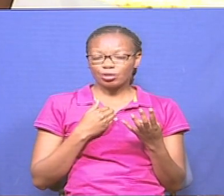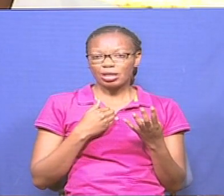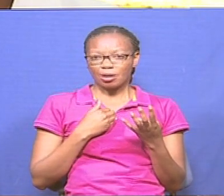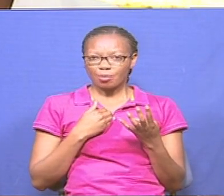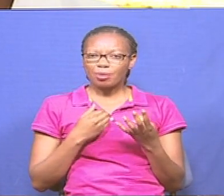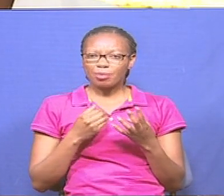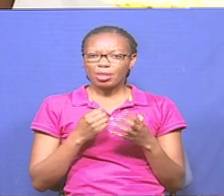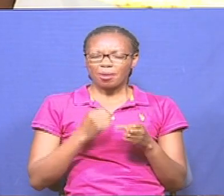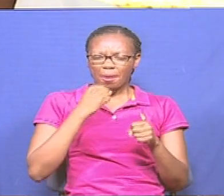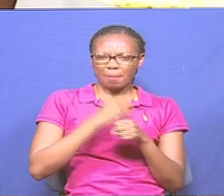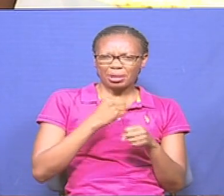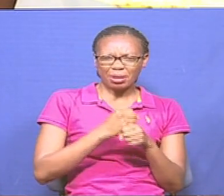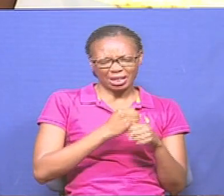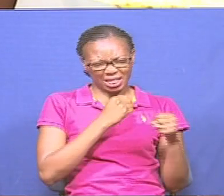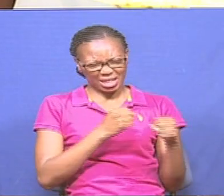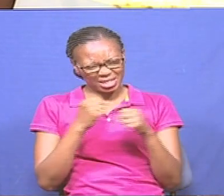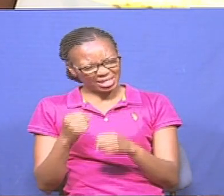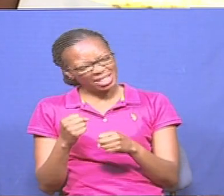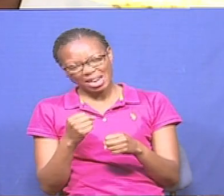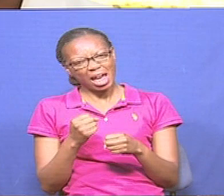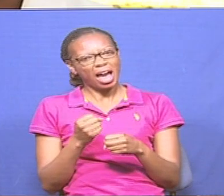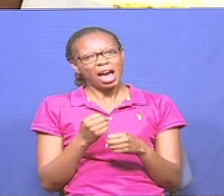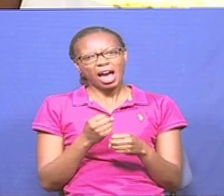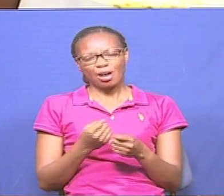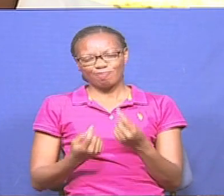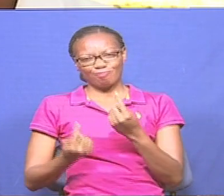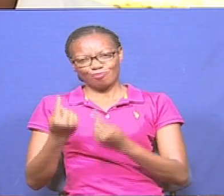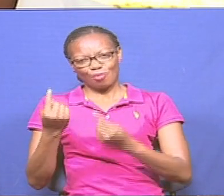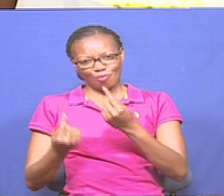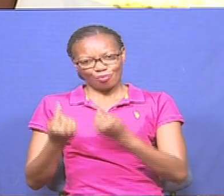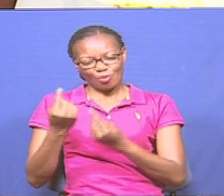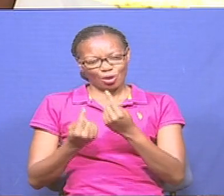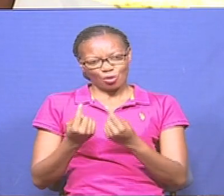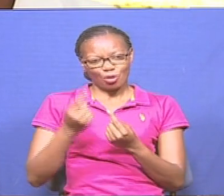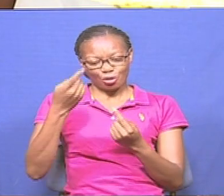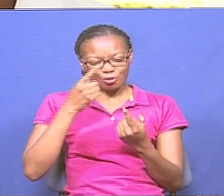Na niligundua kwamba kutengeneza sio ngumu, unahitaji tu moto.